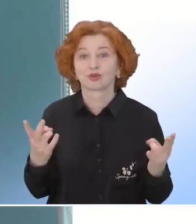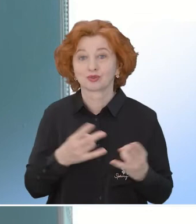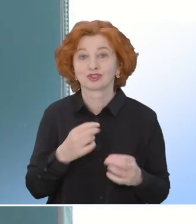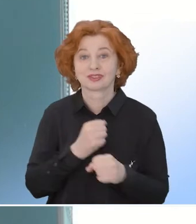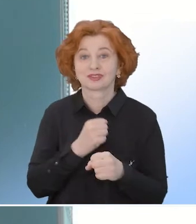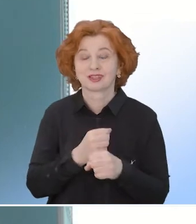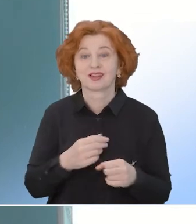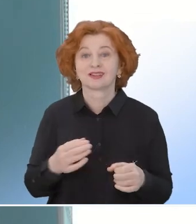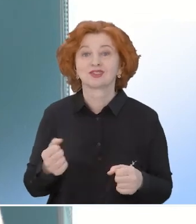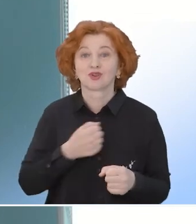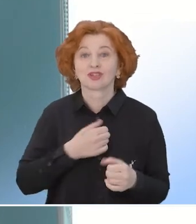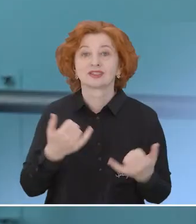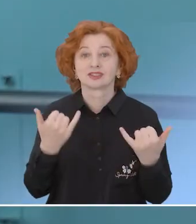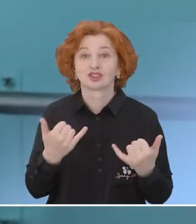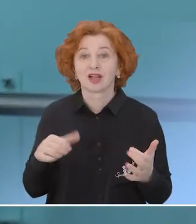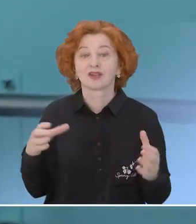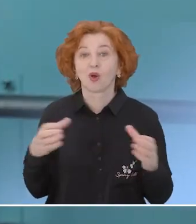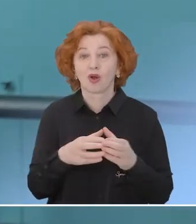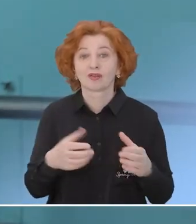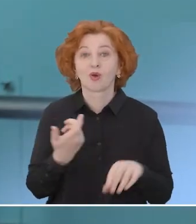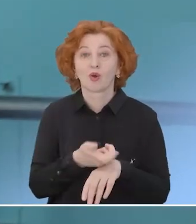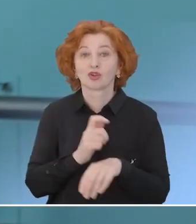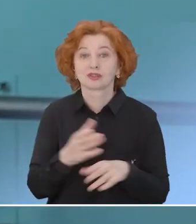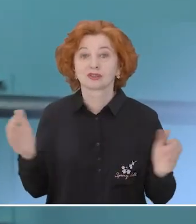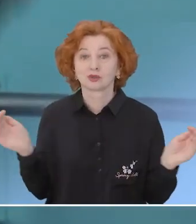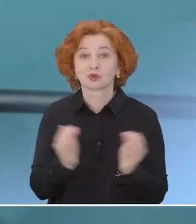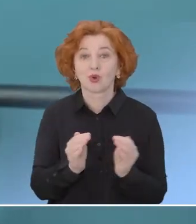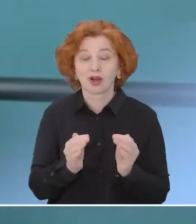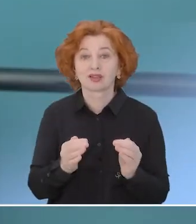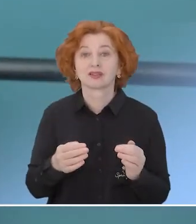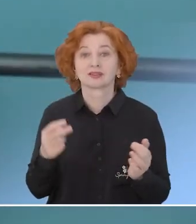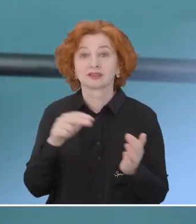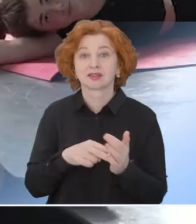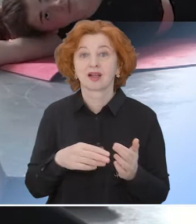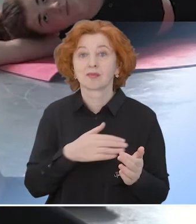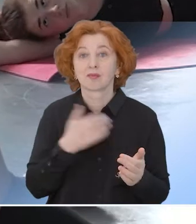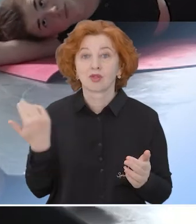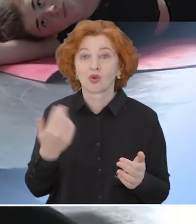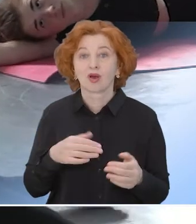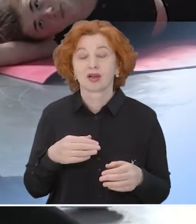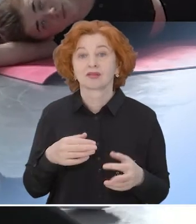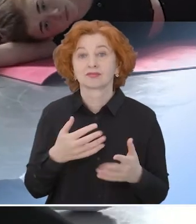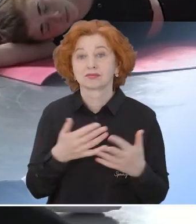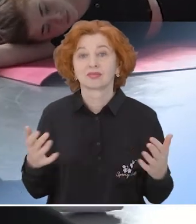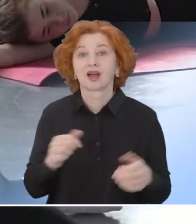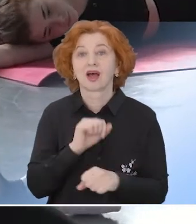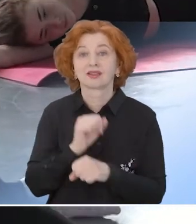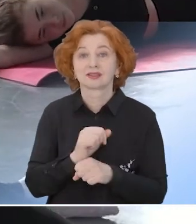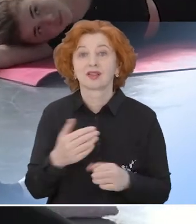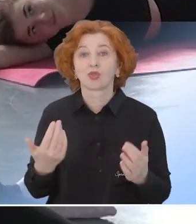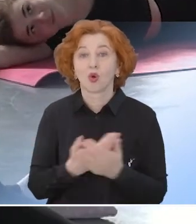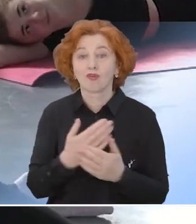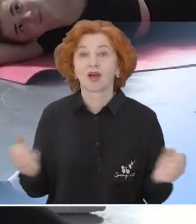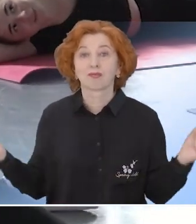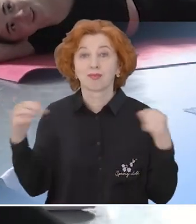который сейчас есть, к сожалению. Сейчас коллектив сильно сократился. Среди участниц было много выпускниц. «Нон-стоп»